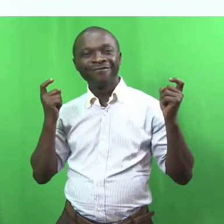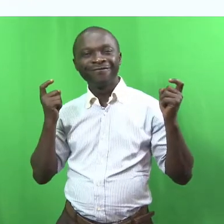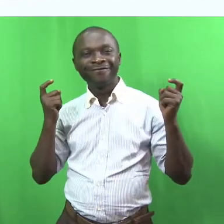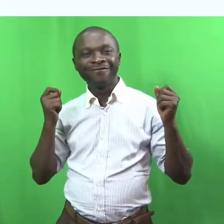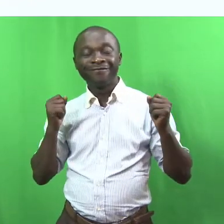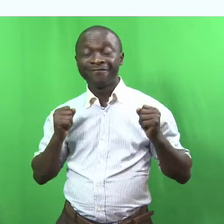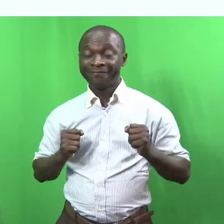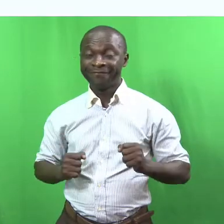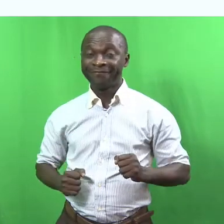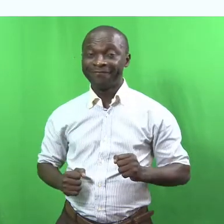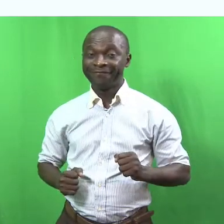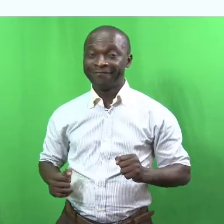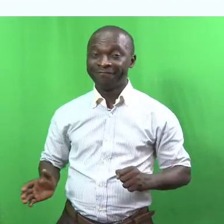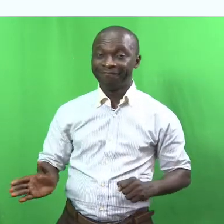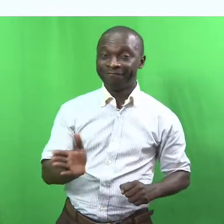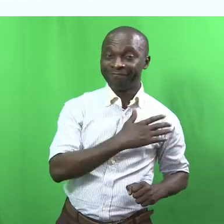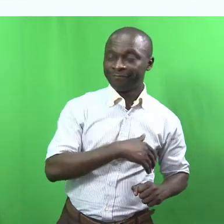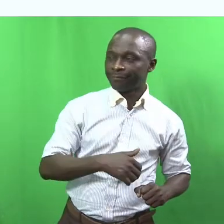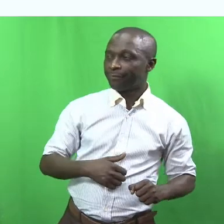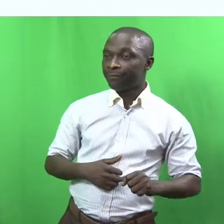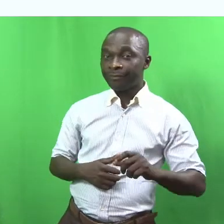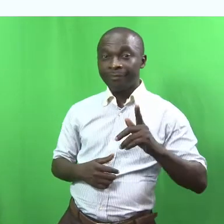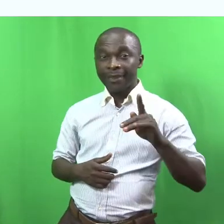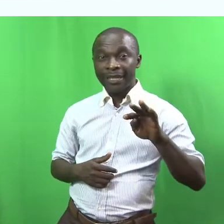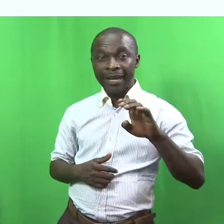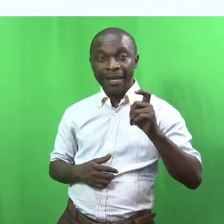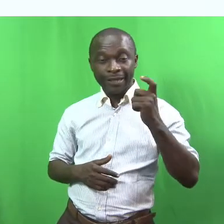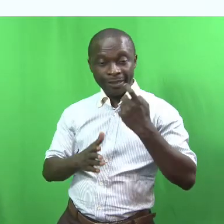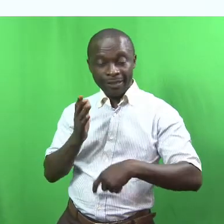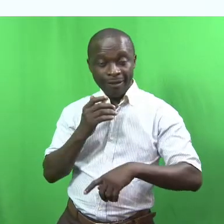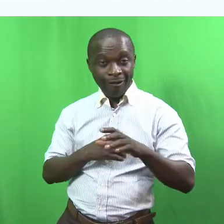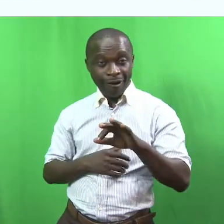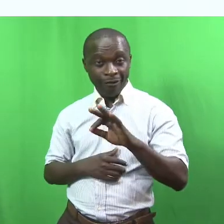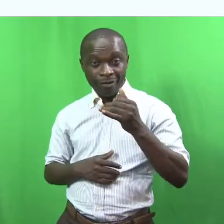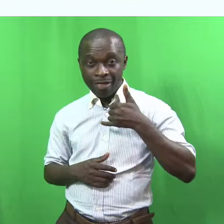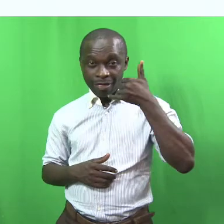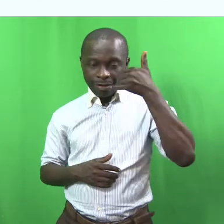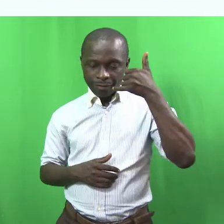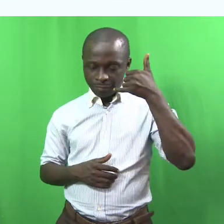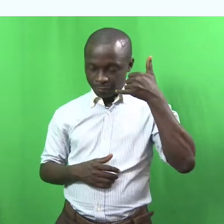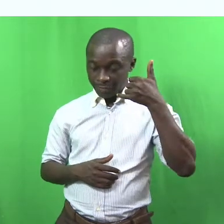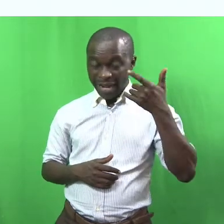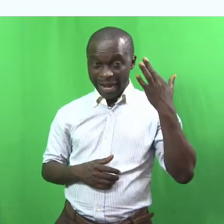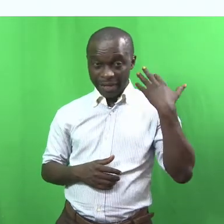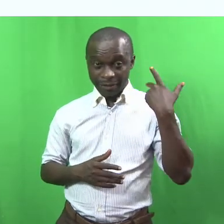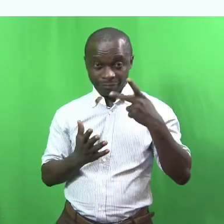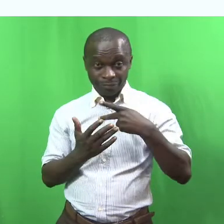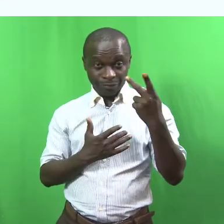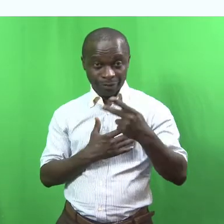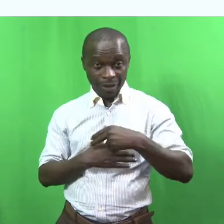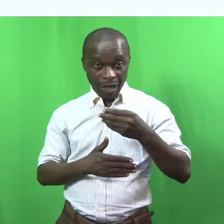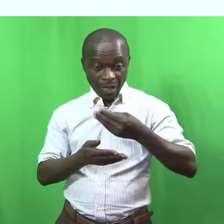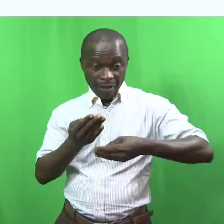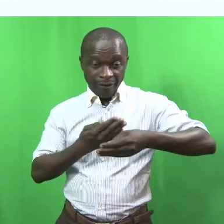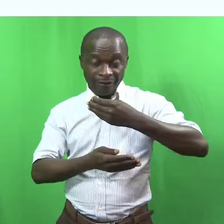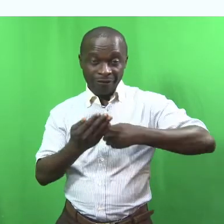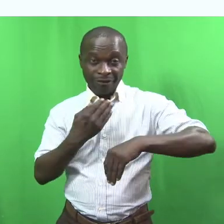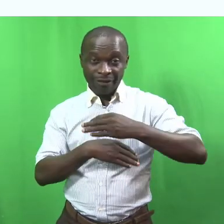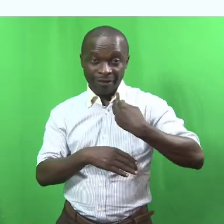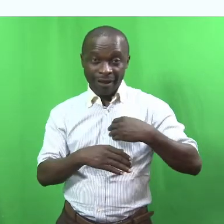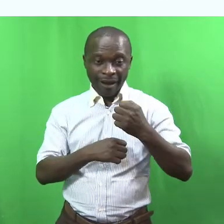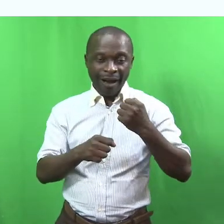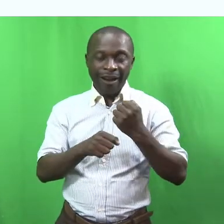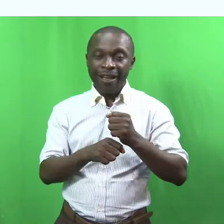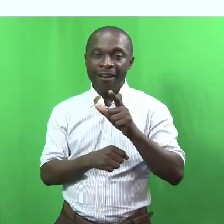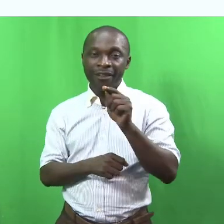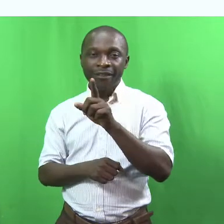Taxe sur les téléphones portables en adoptant le projet de loi de finances 2021 le samedi 5 décembre 2020.